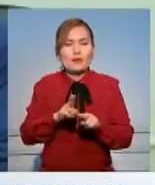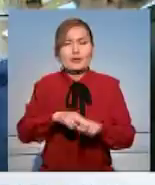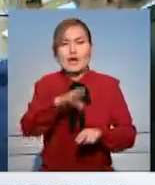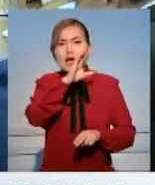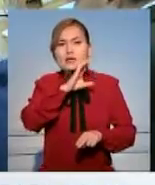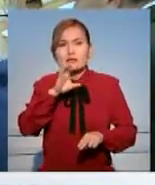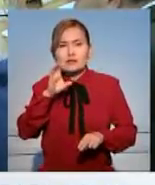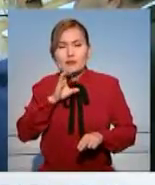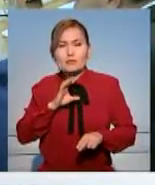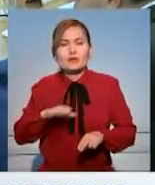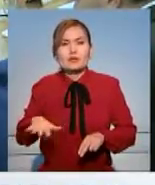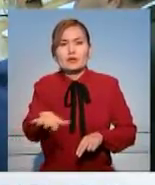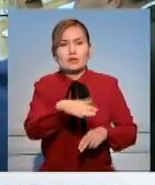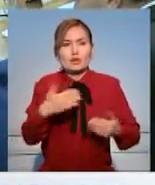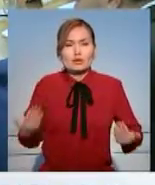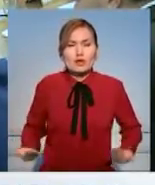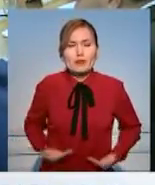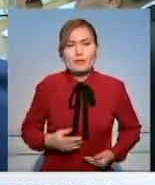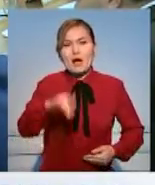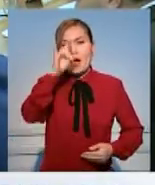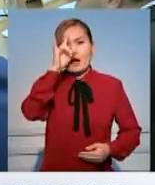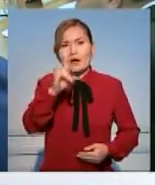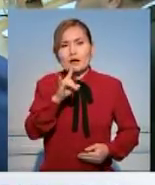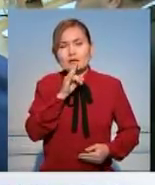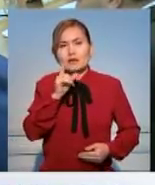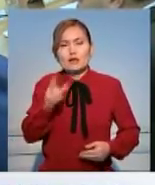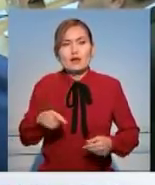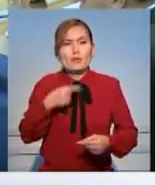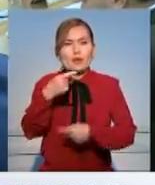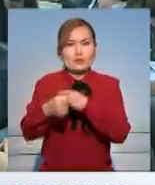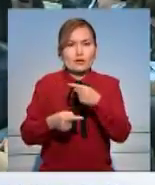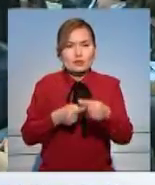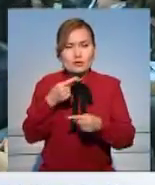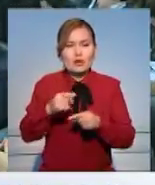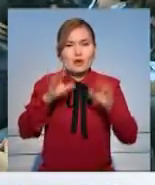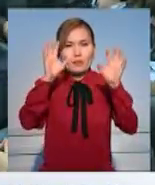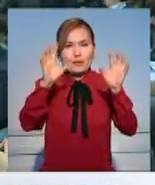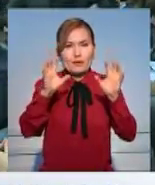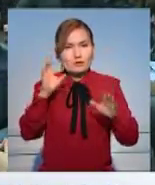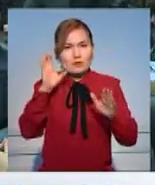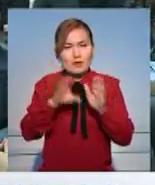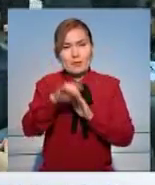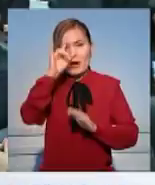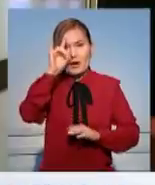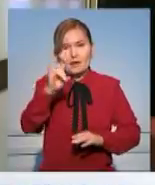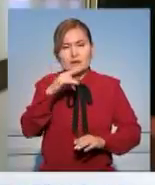тұратын қандастарымыз ұлттық салт-дәстүрлерді барынша берік ұстанады. Ана тілімізде сөйлейді.